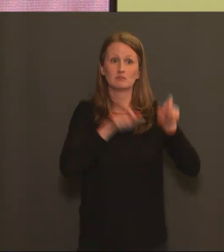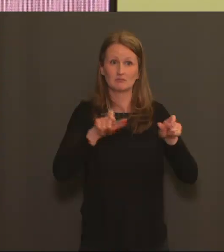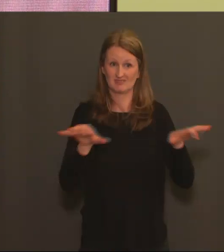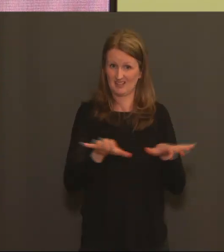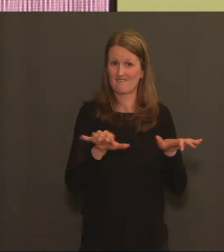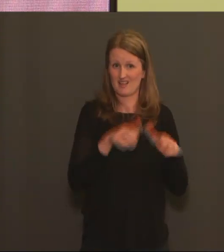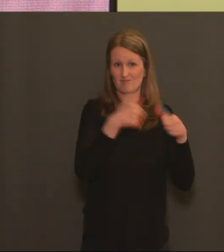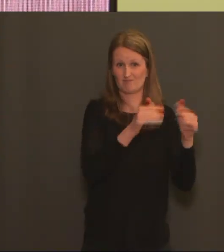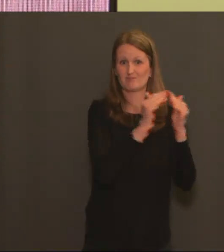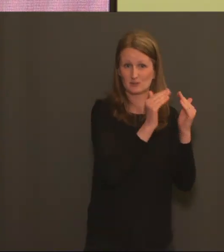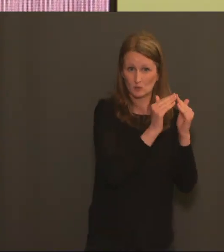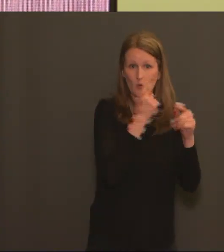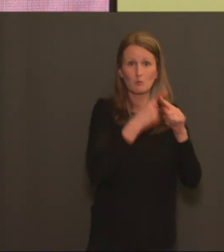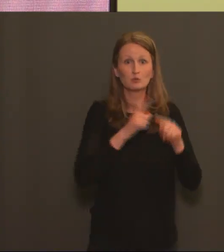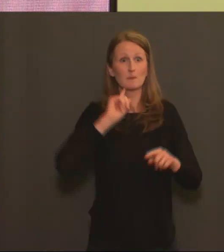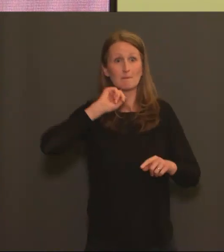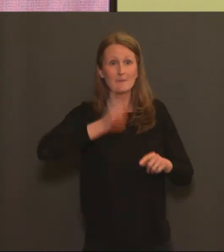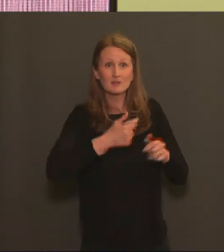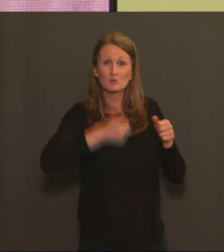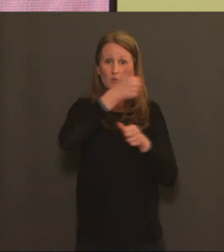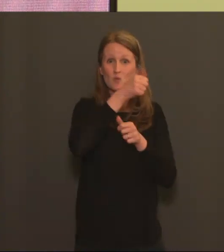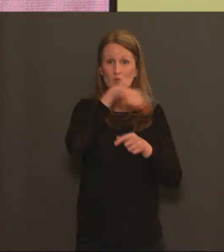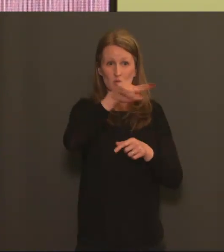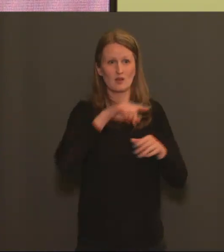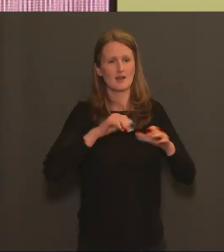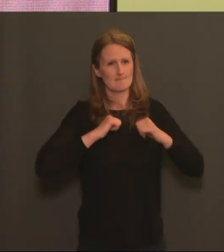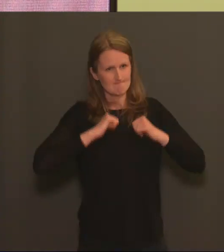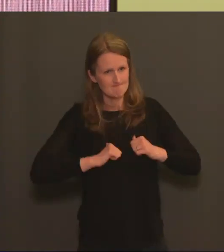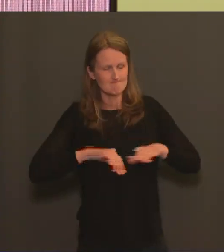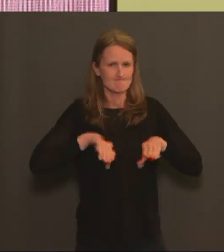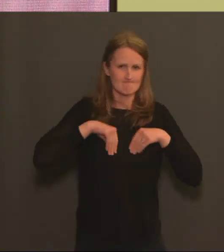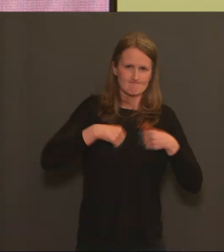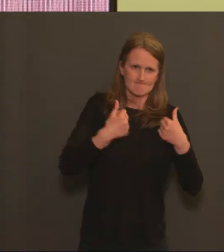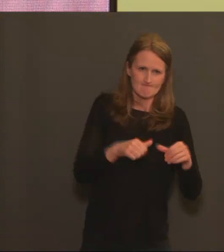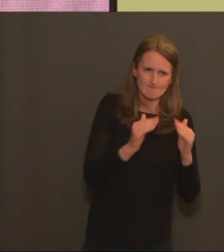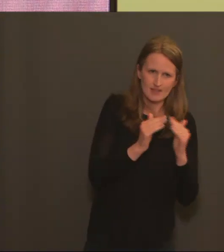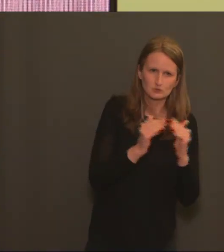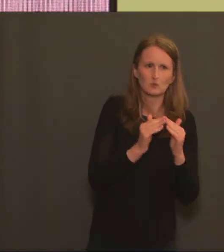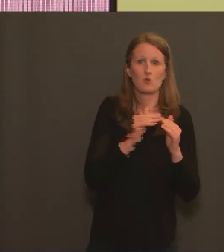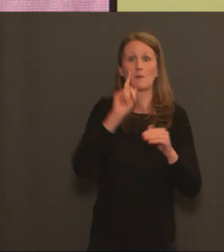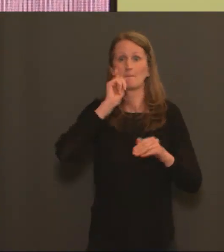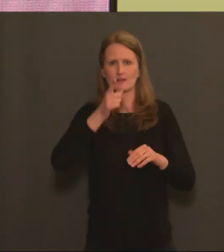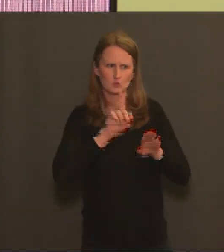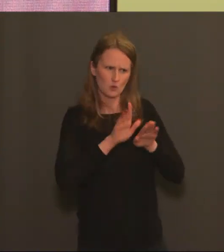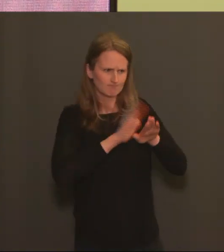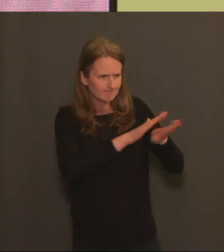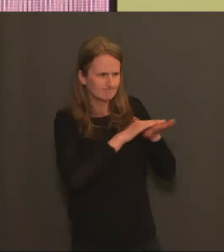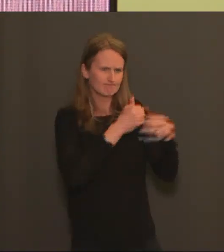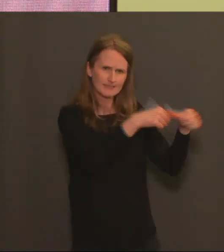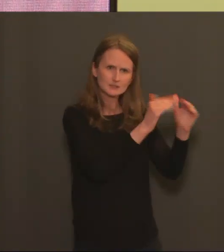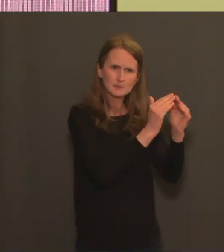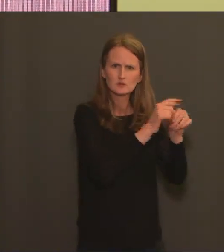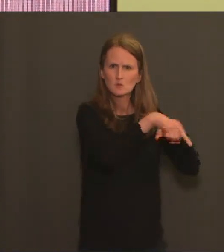qui acceptent ce télétravail et qui sont en train de promouvoir ce télétravail. Ceci étant, on est tous conscients et on voit tous que